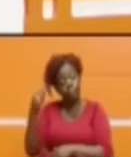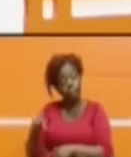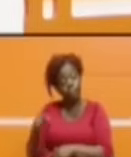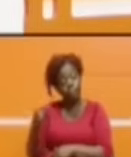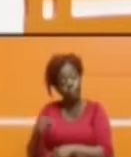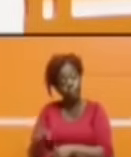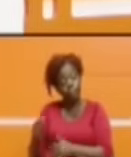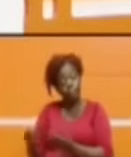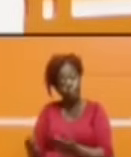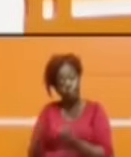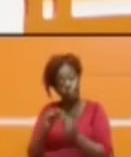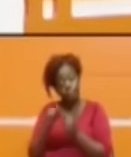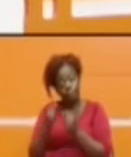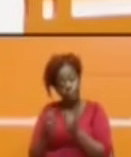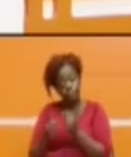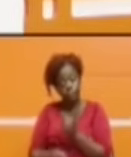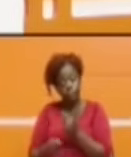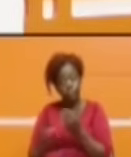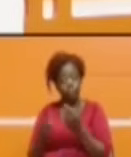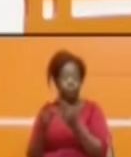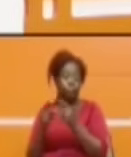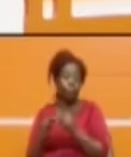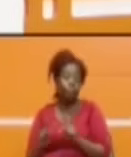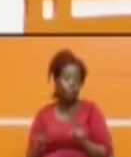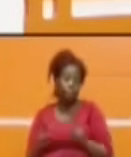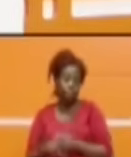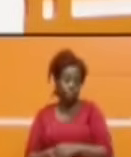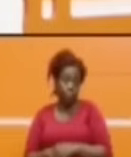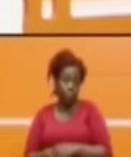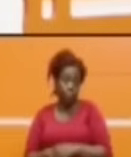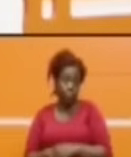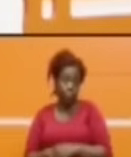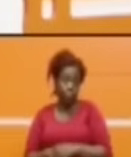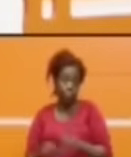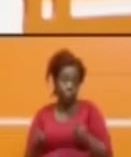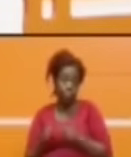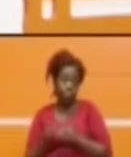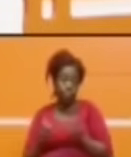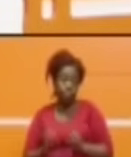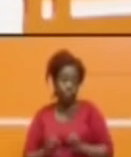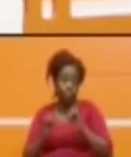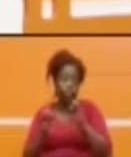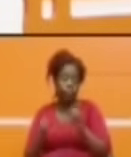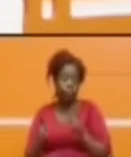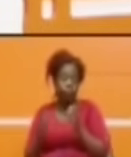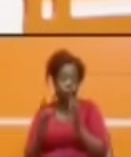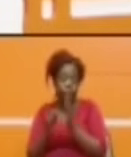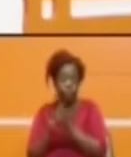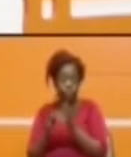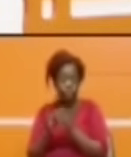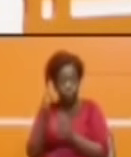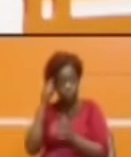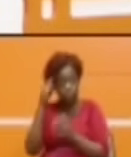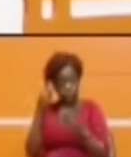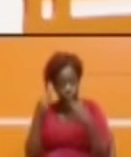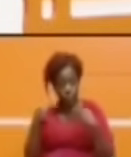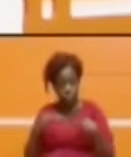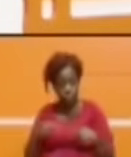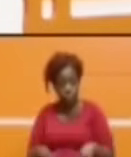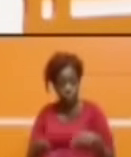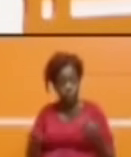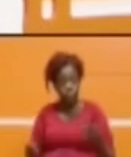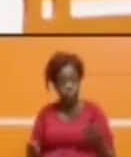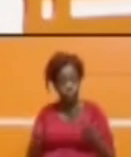mutindo ng'olusoma kalujje luggulewo n'ettendekero ery'abasawo ery'ebyobulamu